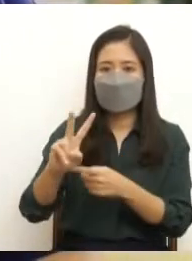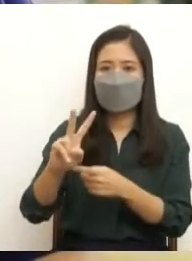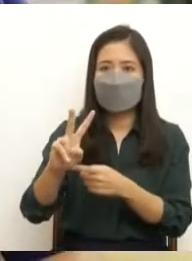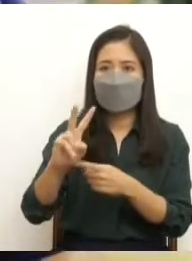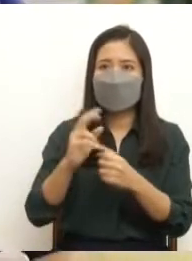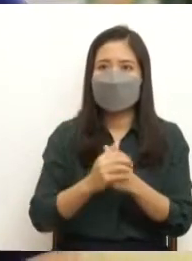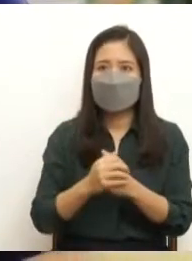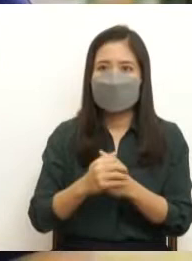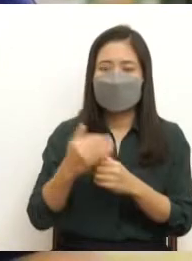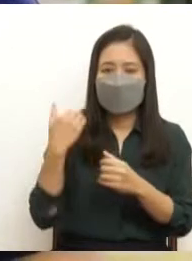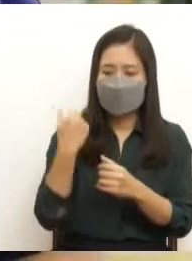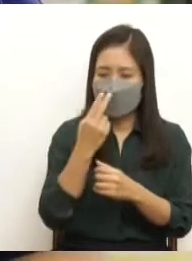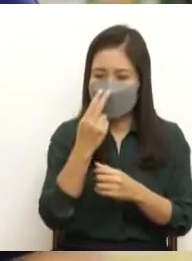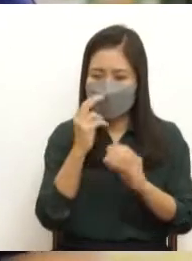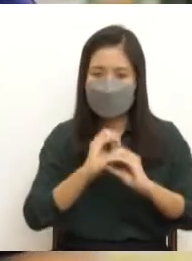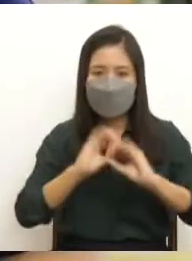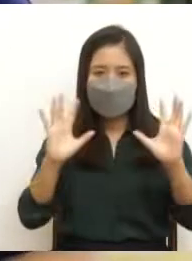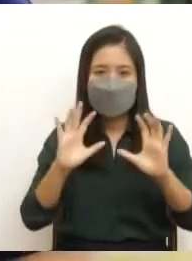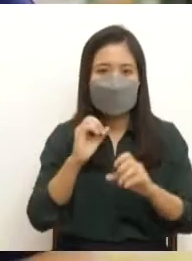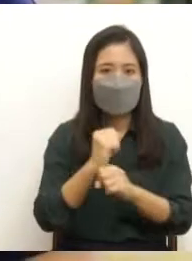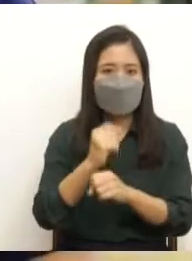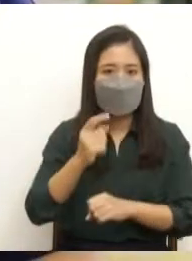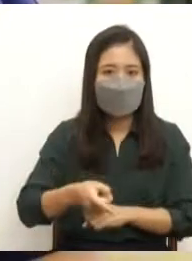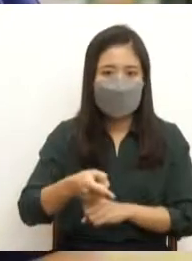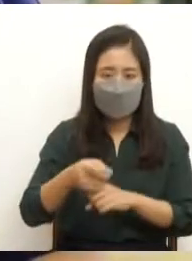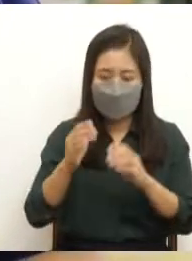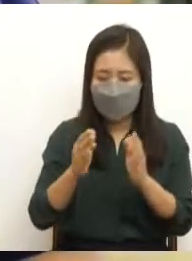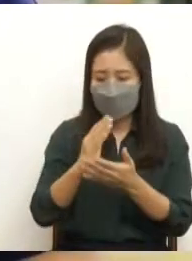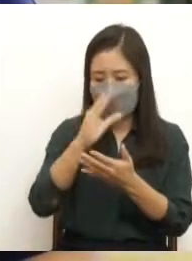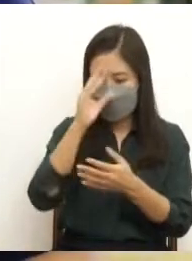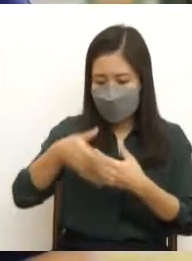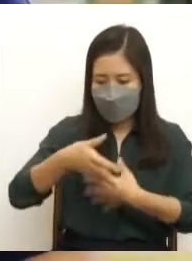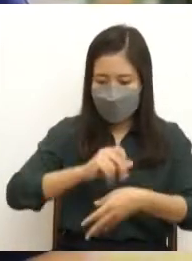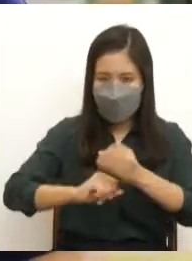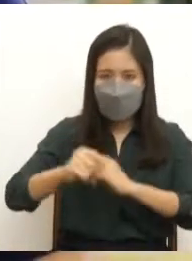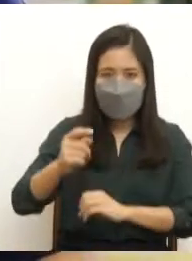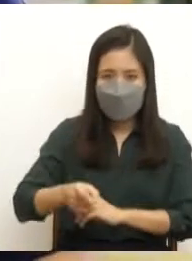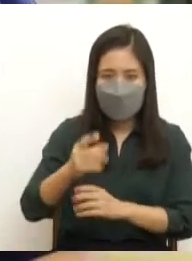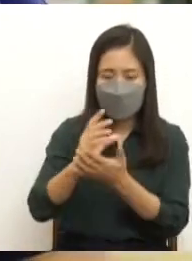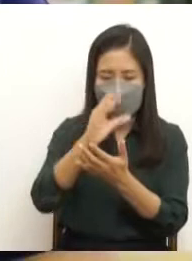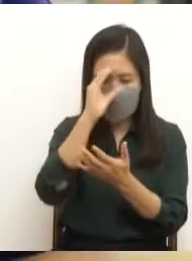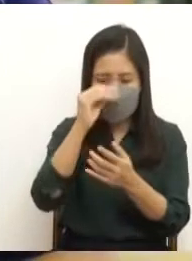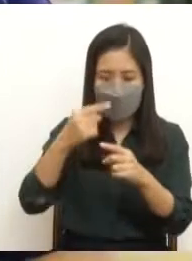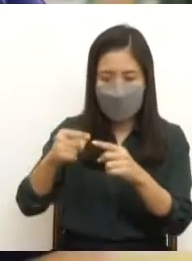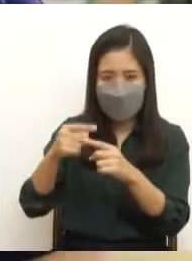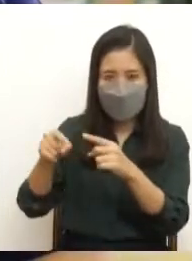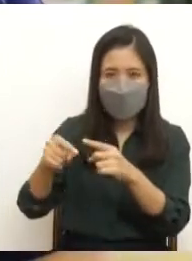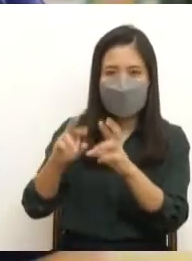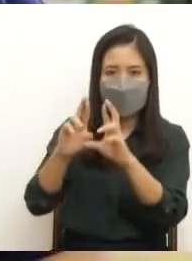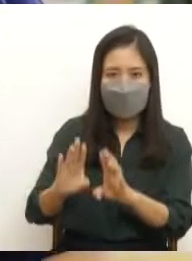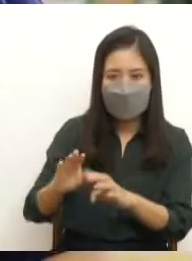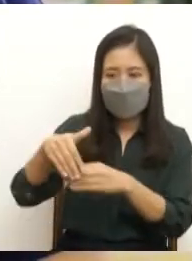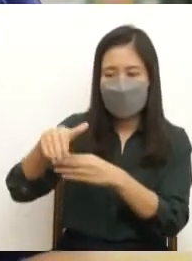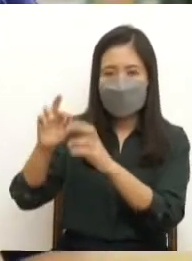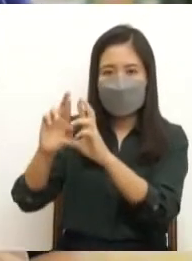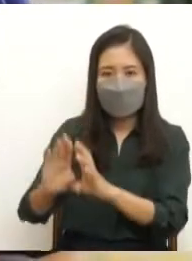2เกิดผลเป็นรูปธรรมให้นักเรียนได้ลงมือปฏิบัติจริงเกิดการเรียนรู้ทั้งการศึกษาในระบบนอกระบบและแหล่ง